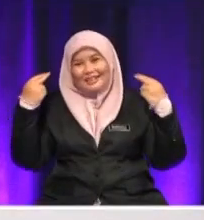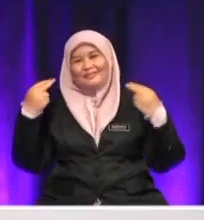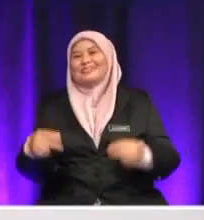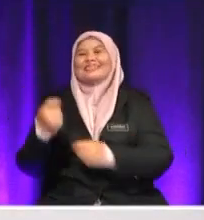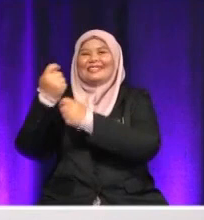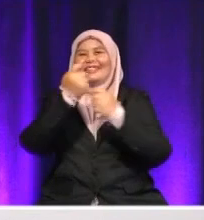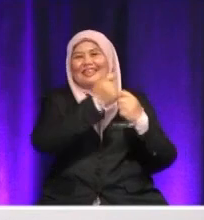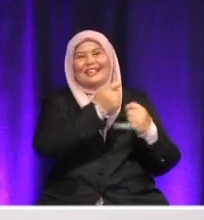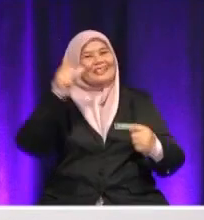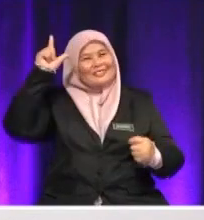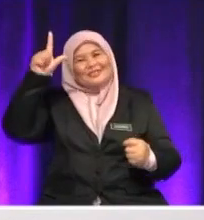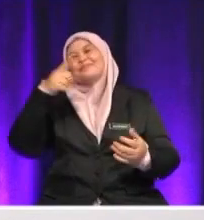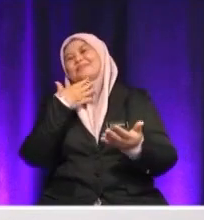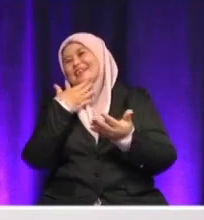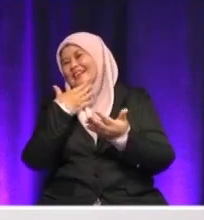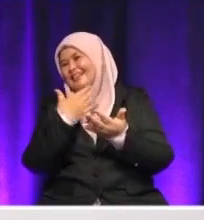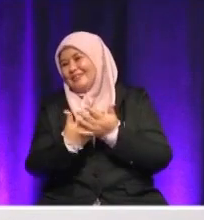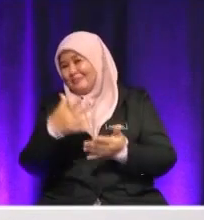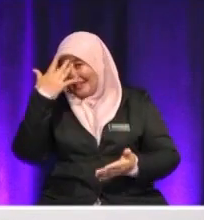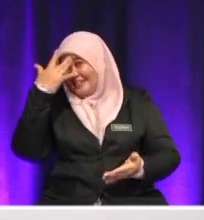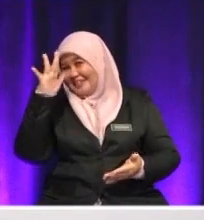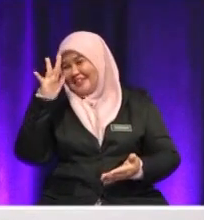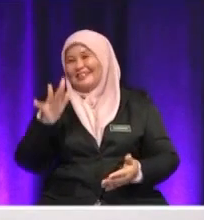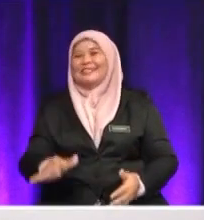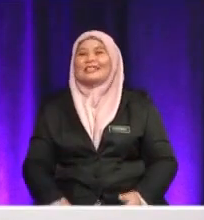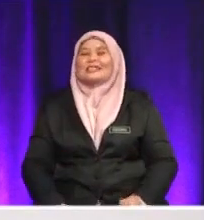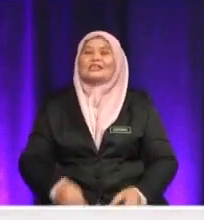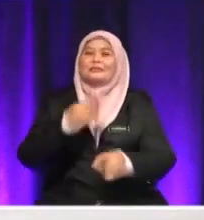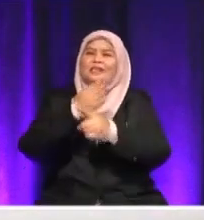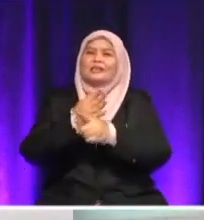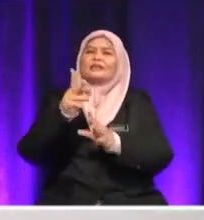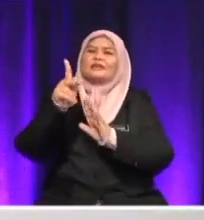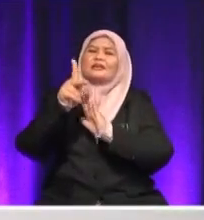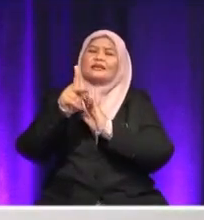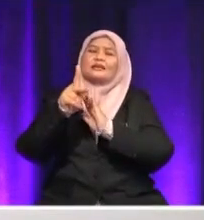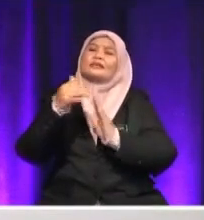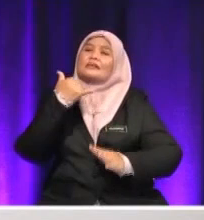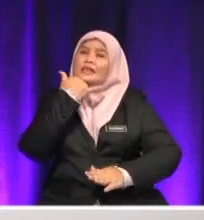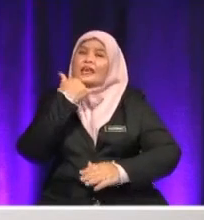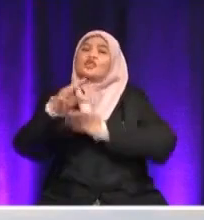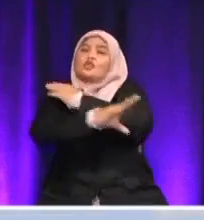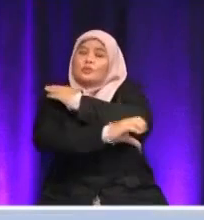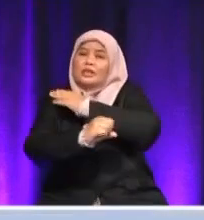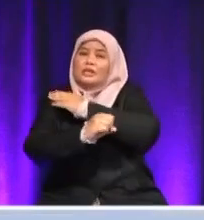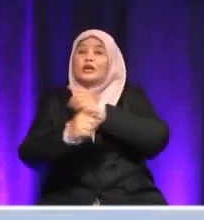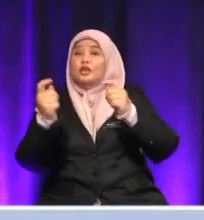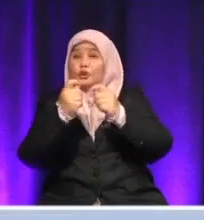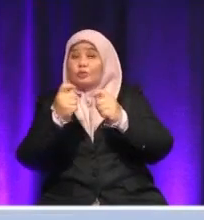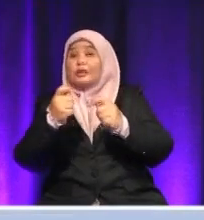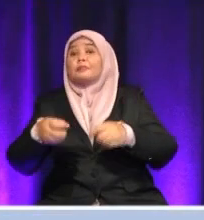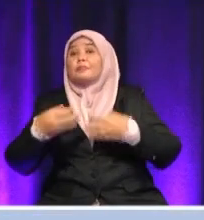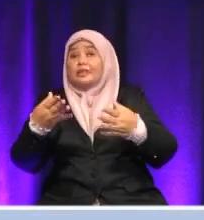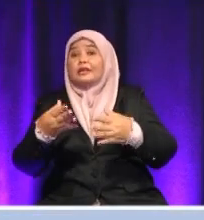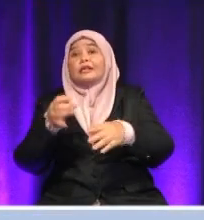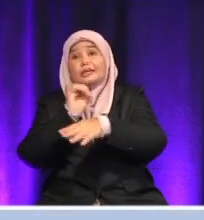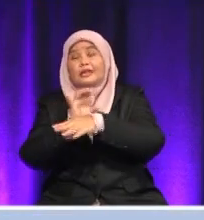tahniah. Hakim memang bijaksana lah. Bagus, betul. Okay, sebenarnya kesalahan ialah mencuri dan hakim tegur serta memberikan amaran.